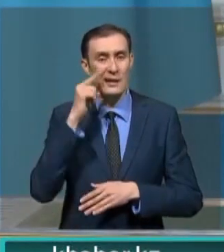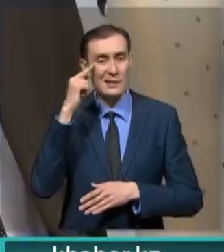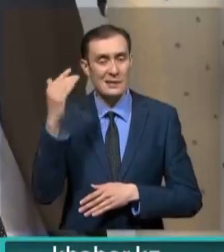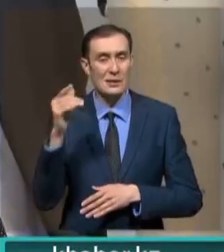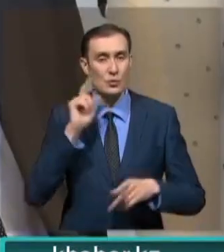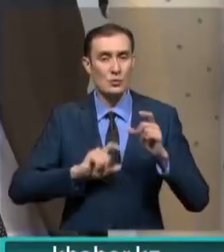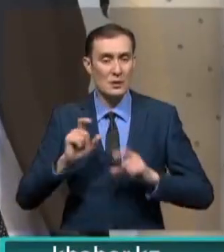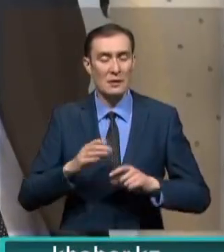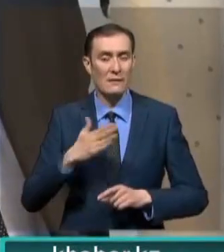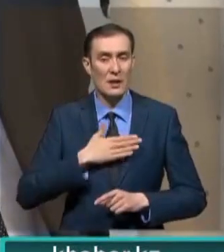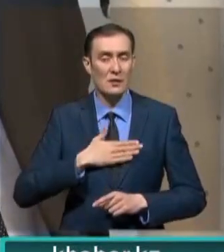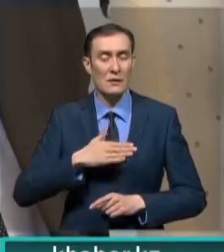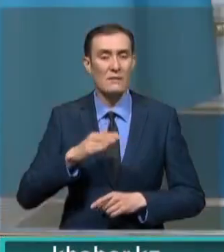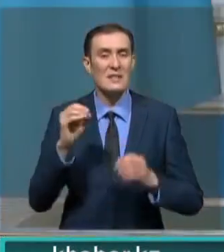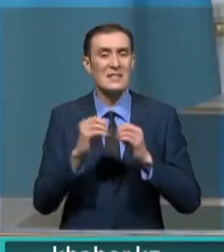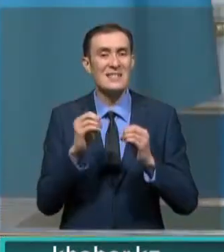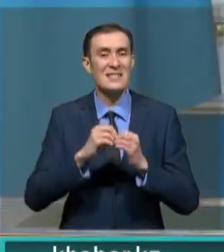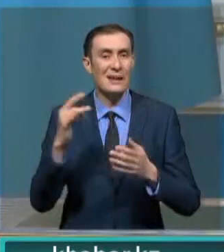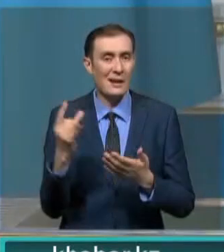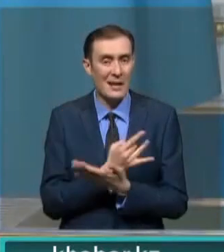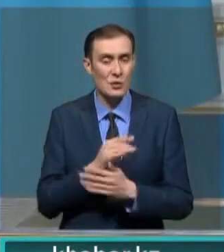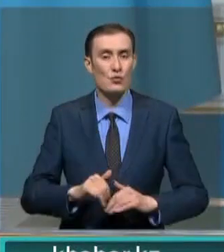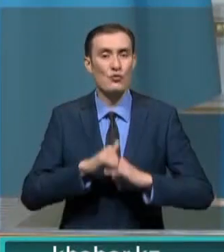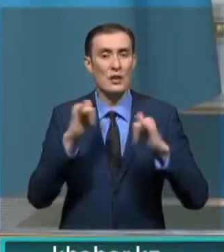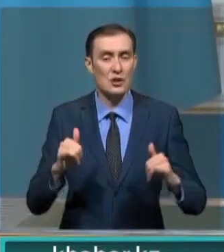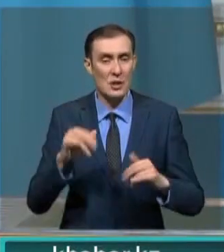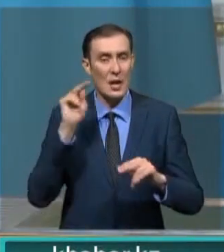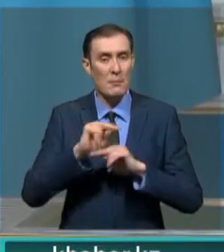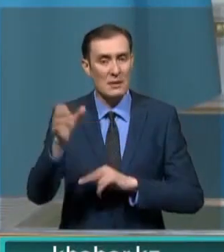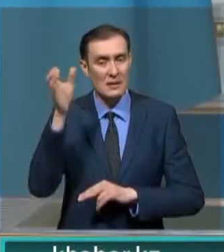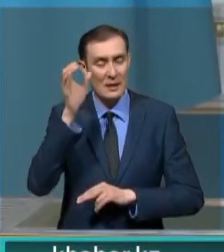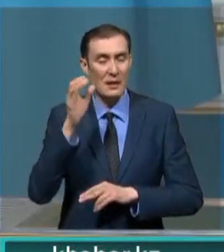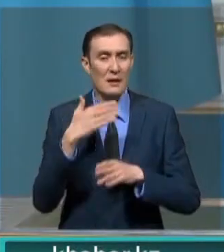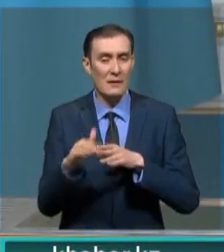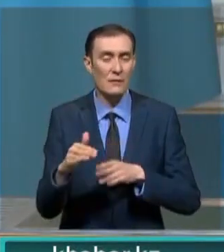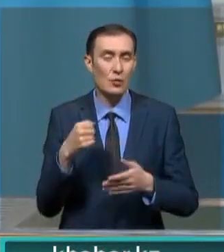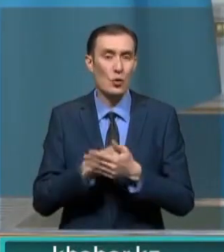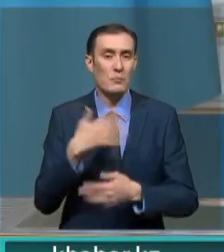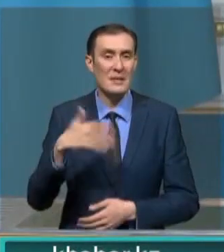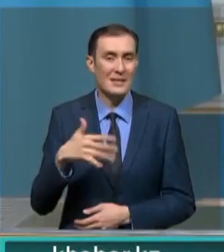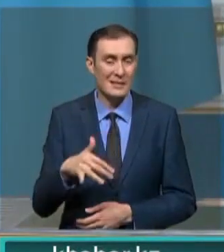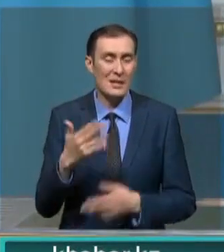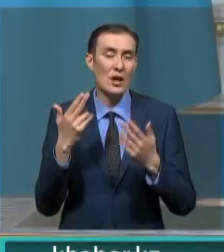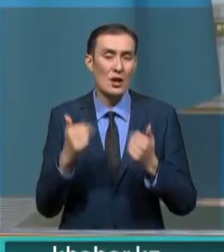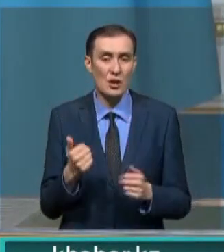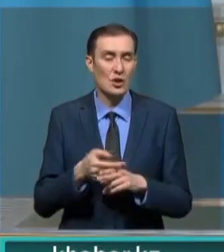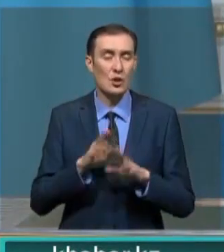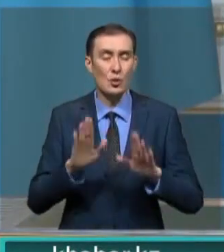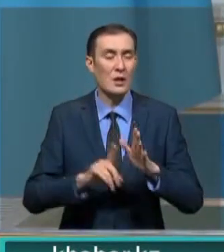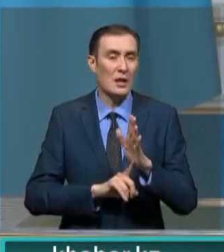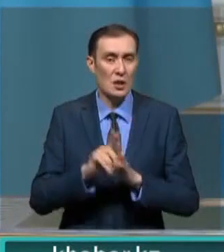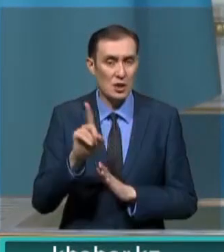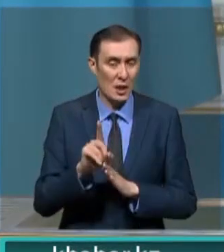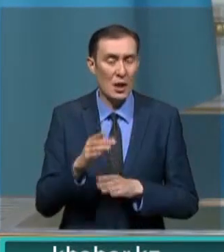студентов в вузы нашей страны в 10 раз и довести количество образовательных грантов до 50. Конечно, это только